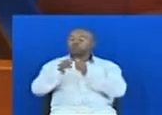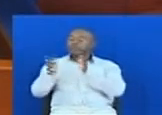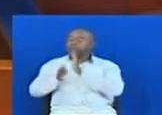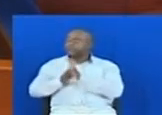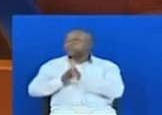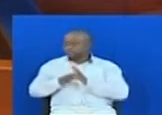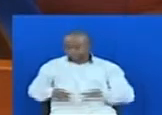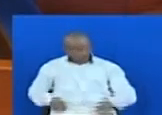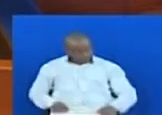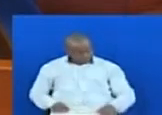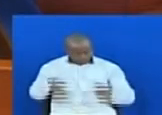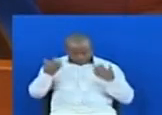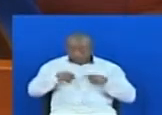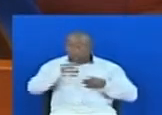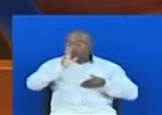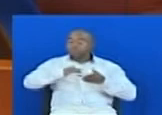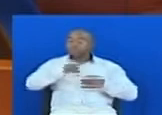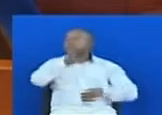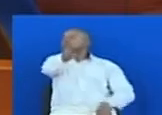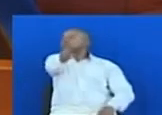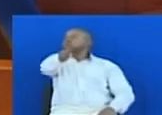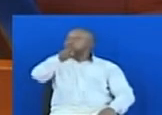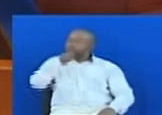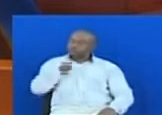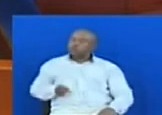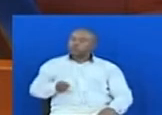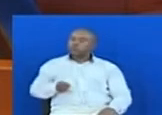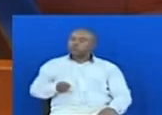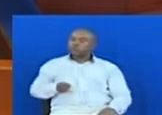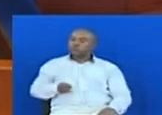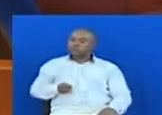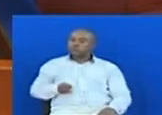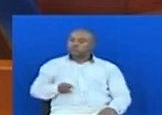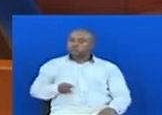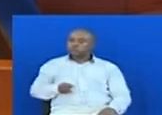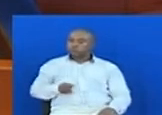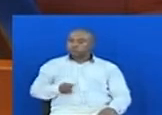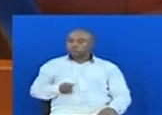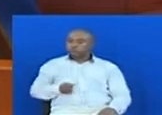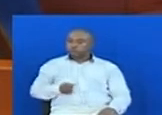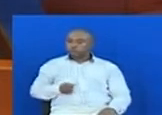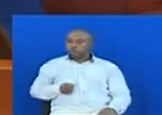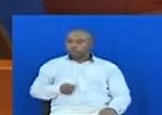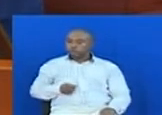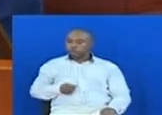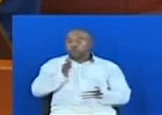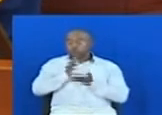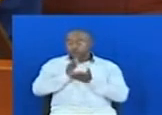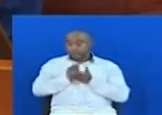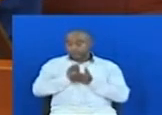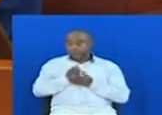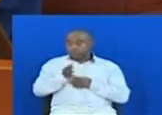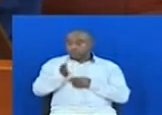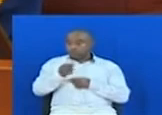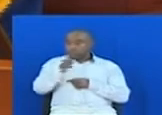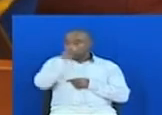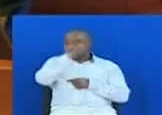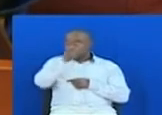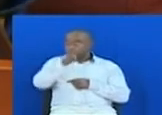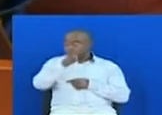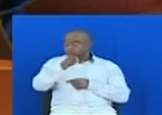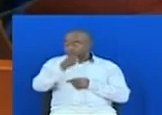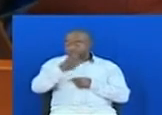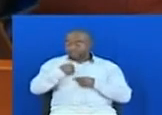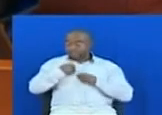sana. Na ni kweli wengine wanatusifia hapa kwa sababu tulikuwa na kiongozi ambaye tukigeuka